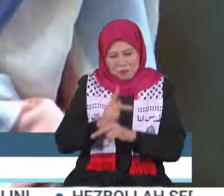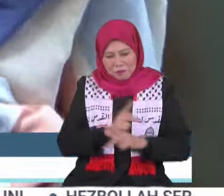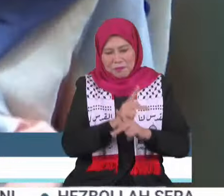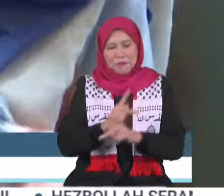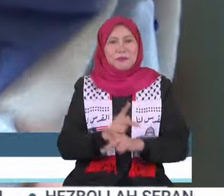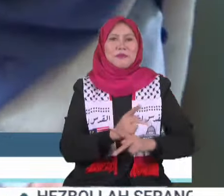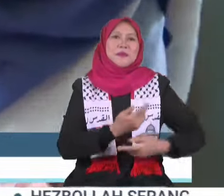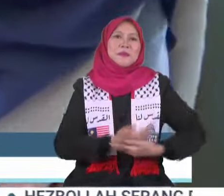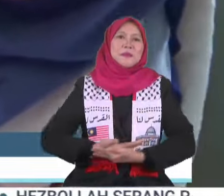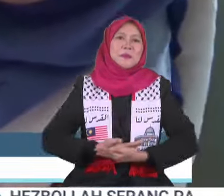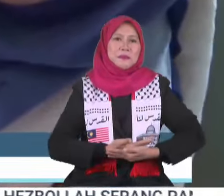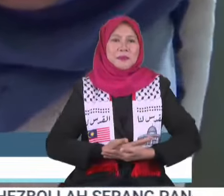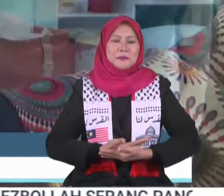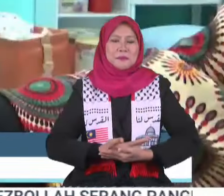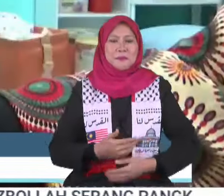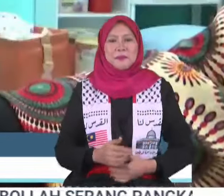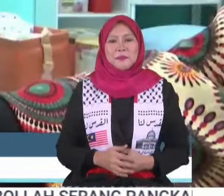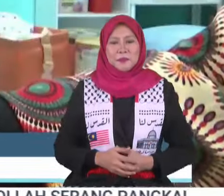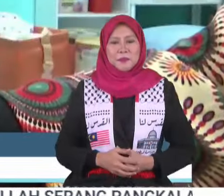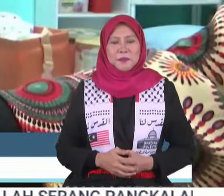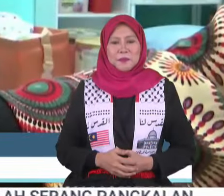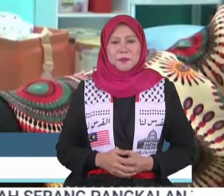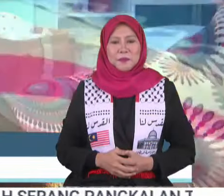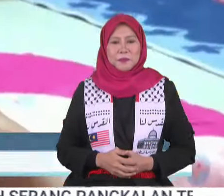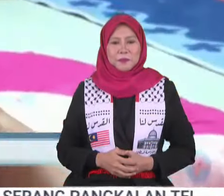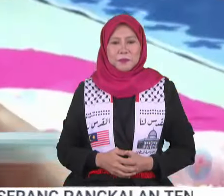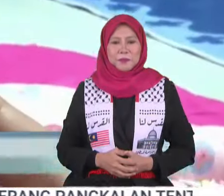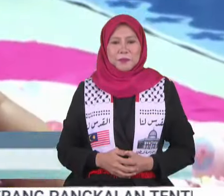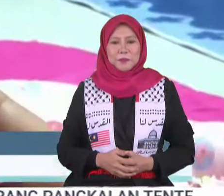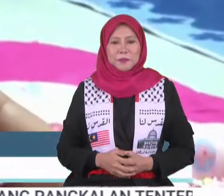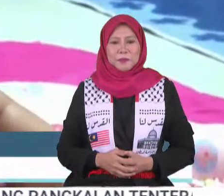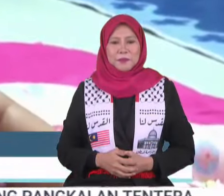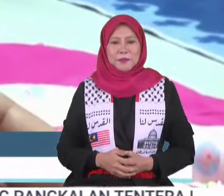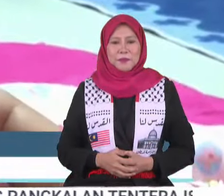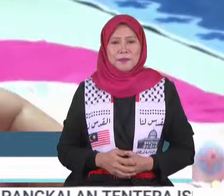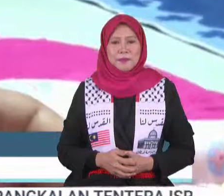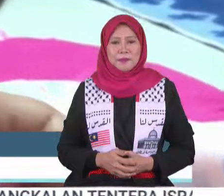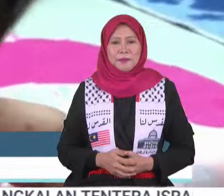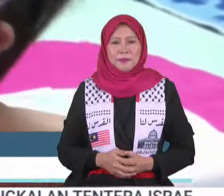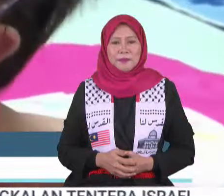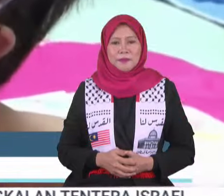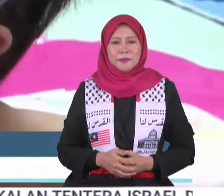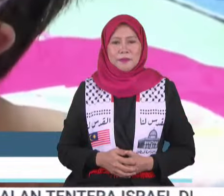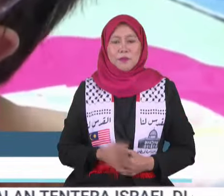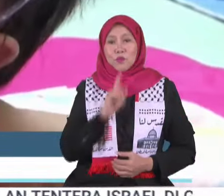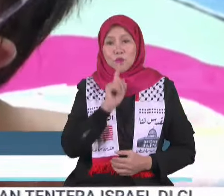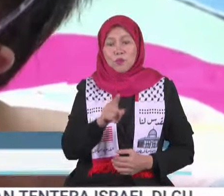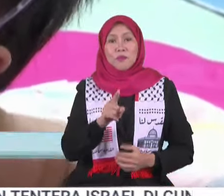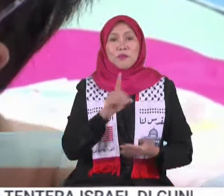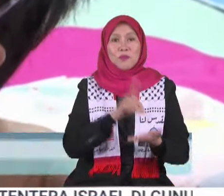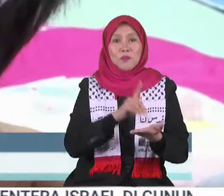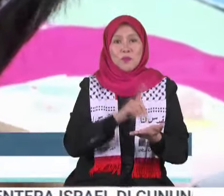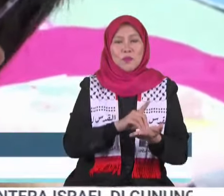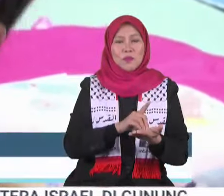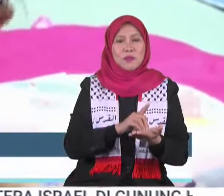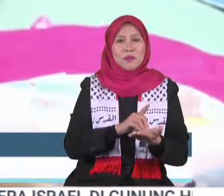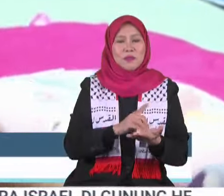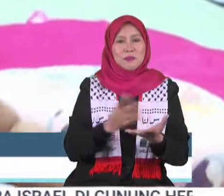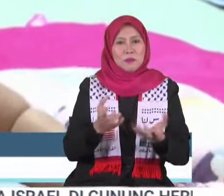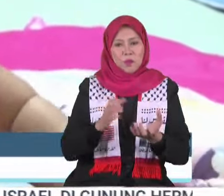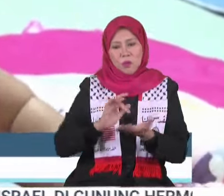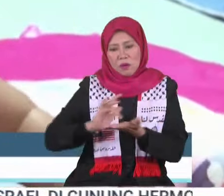tumpuan kepada Afiyah. Ikutkan macam ikut rawatan sebenar dia, doktor nak buat tracheostomy untuk